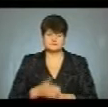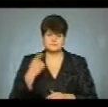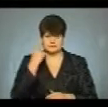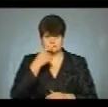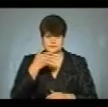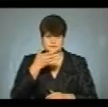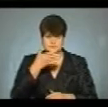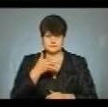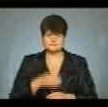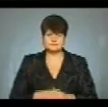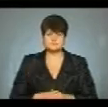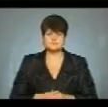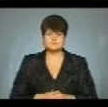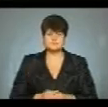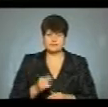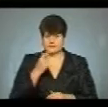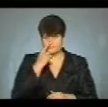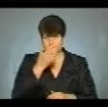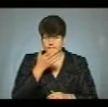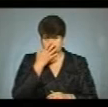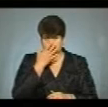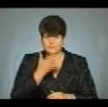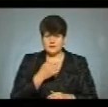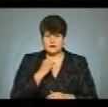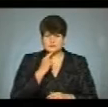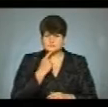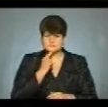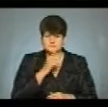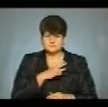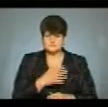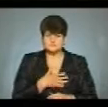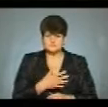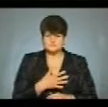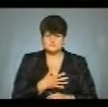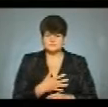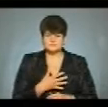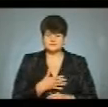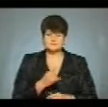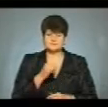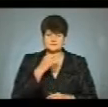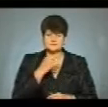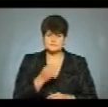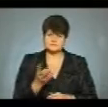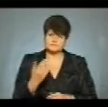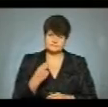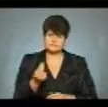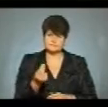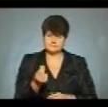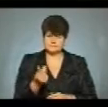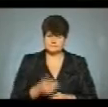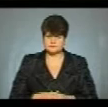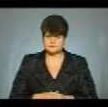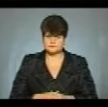обличчя, закрив мені рот і ніс, практично дуже тяжко було дихати, і сказав: давай гроші і